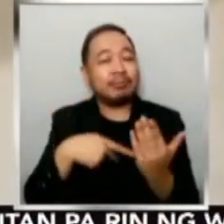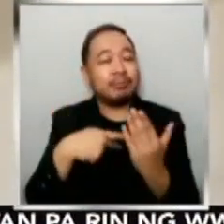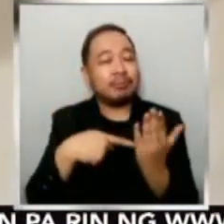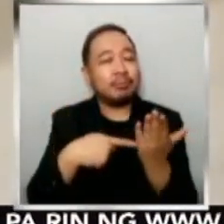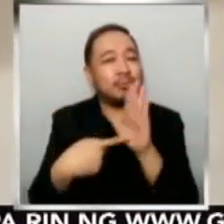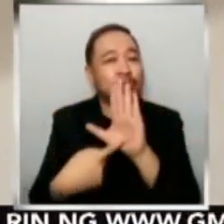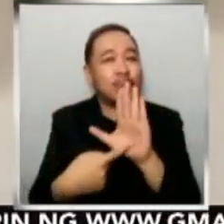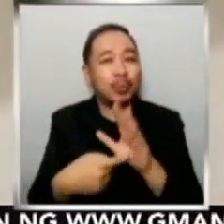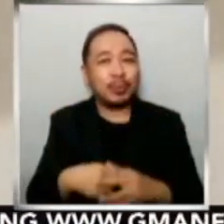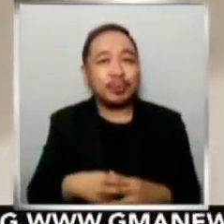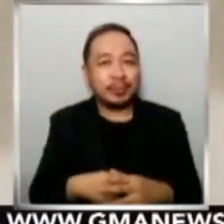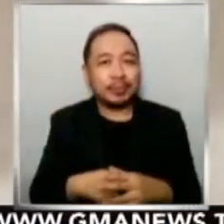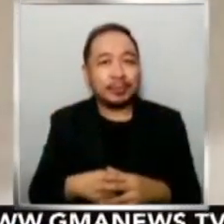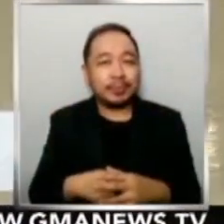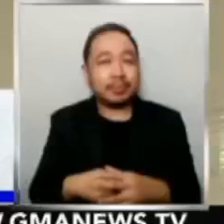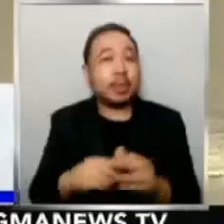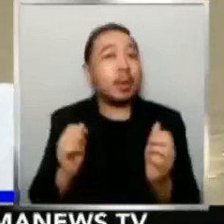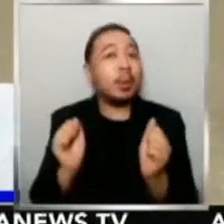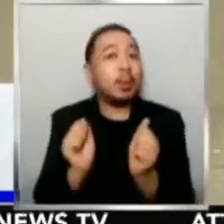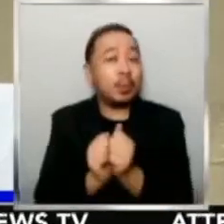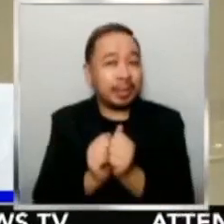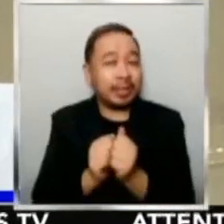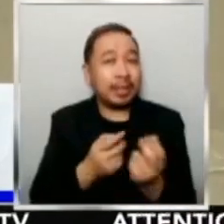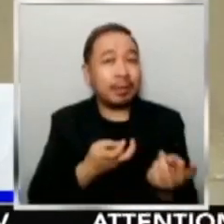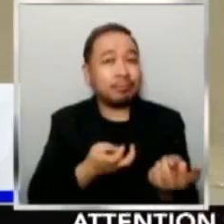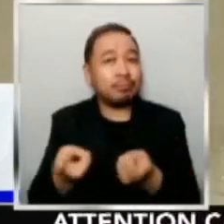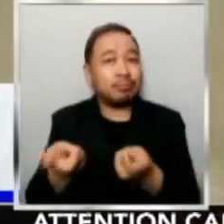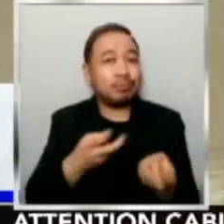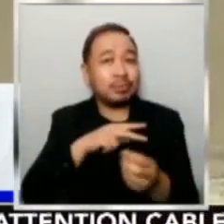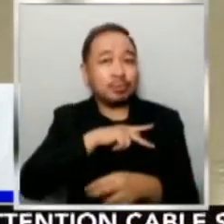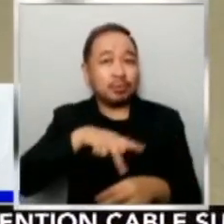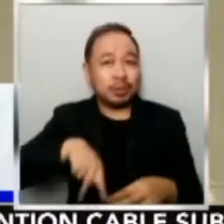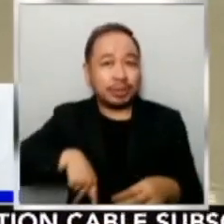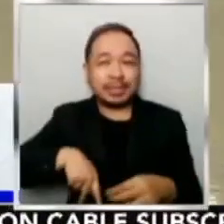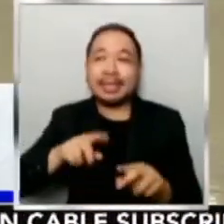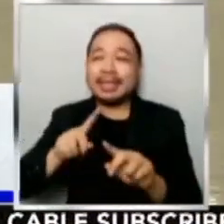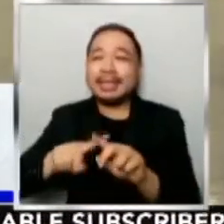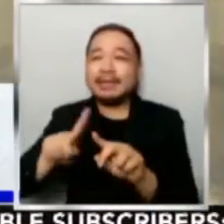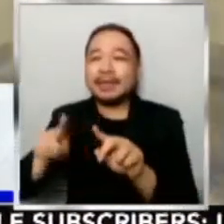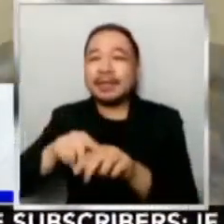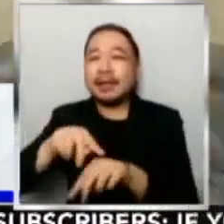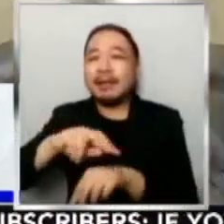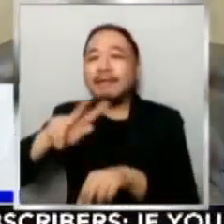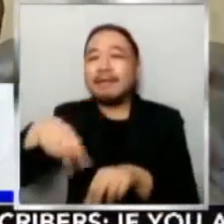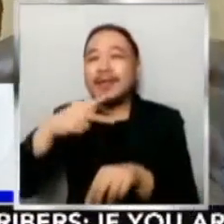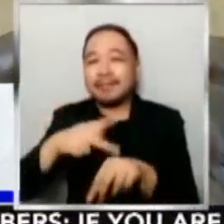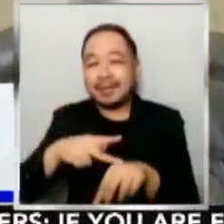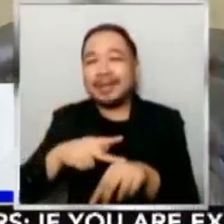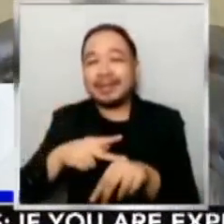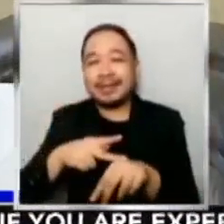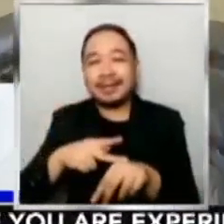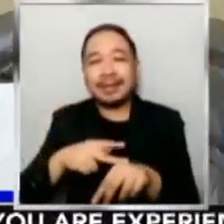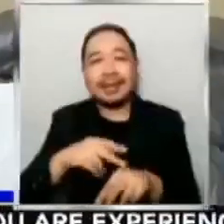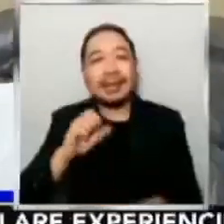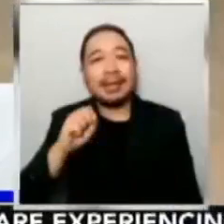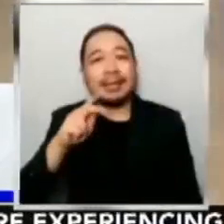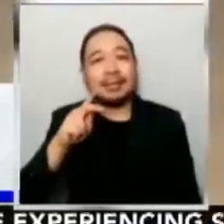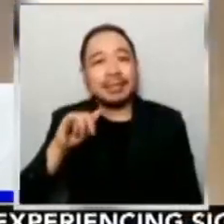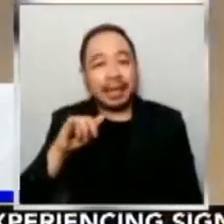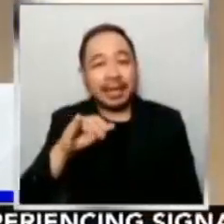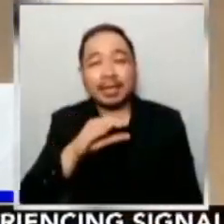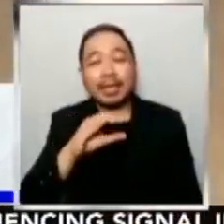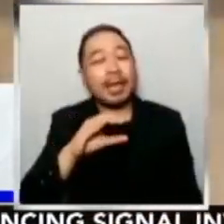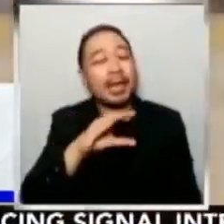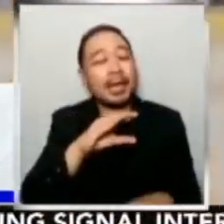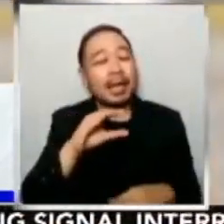Nakasama ng tinaguriang Kapuso Ice Skating Princess, ang ibang Philippine Team Figure Ice Skaters na sina Sky Patenya at Sky Chua.